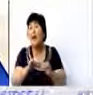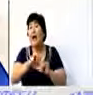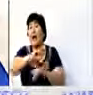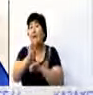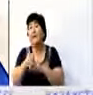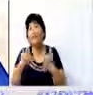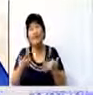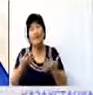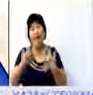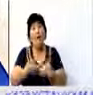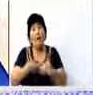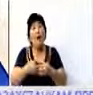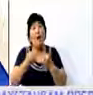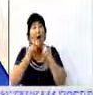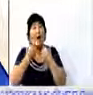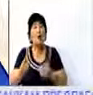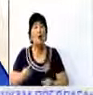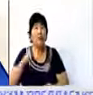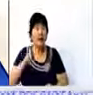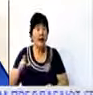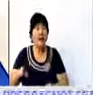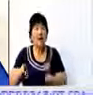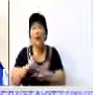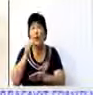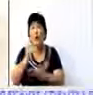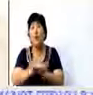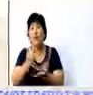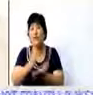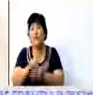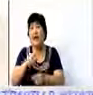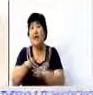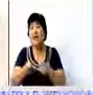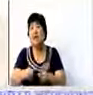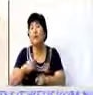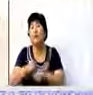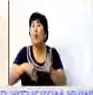их современным оборудованием, хорошими кадрами. Такую задачу ставит Елбасы для улучшения здоровья населения.